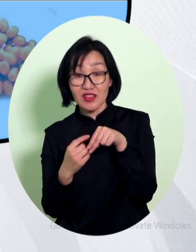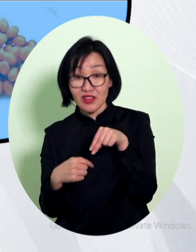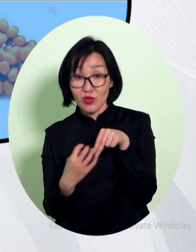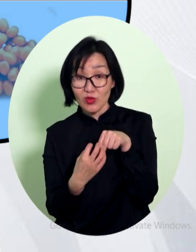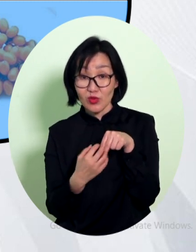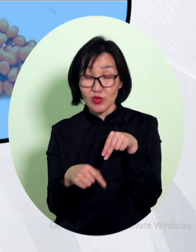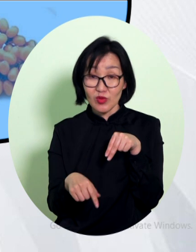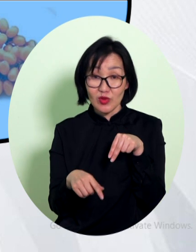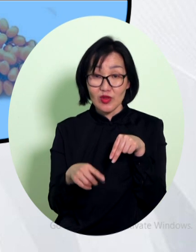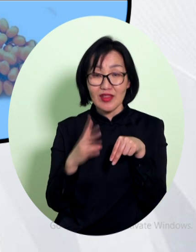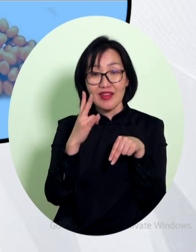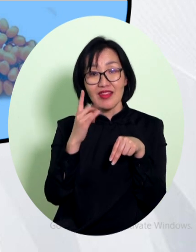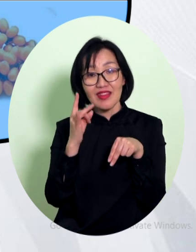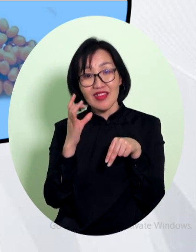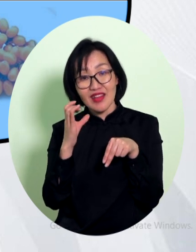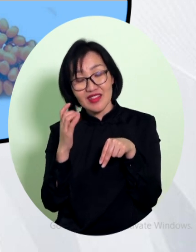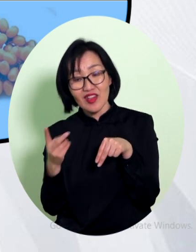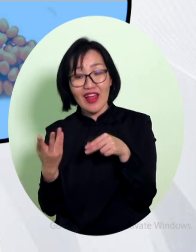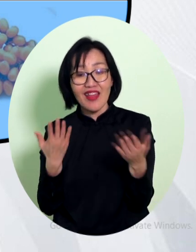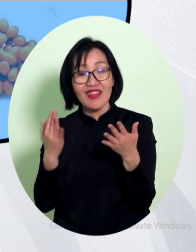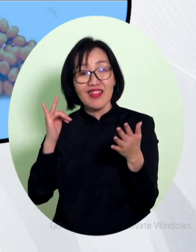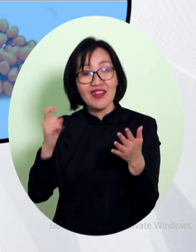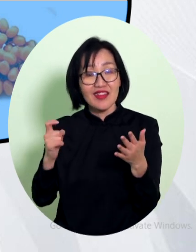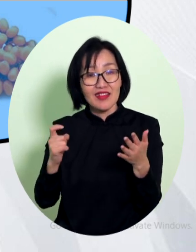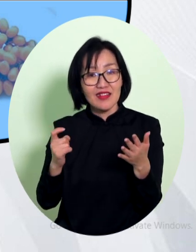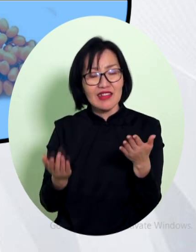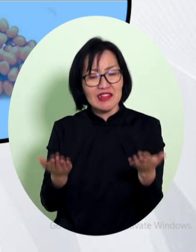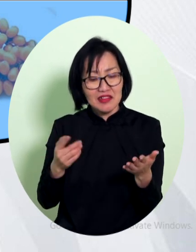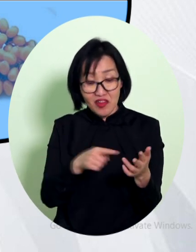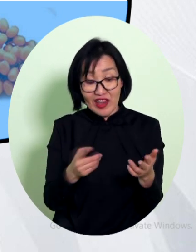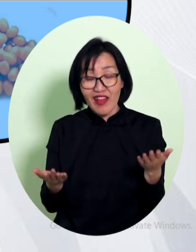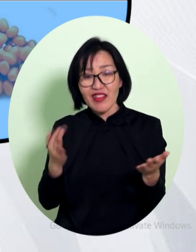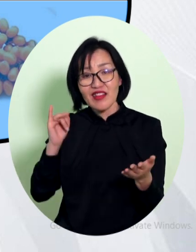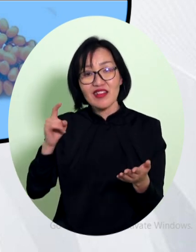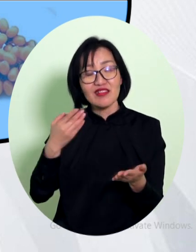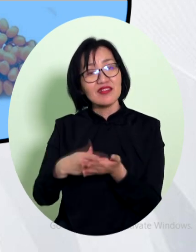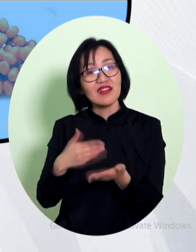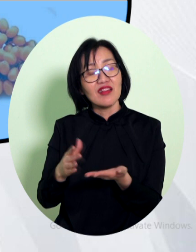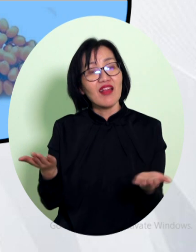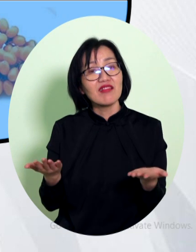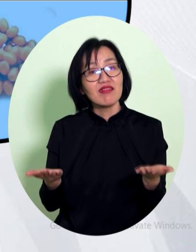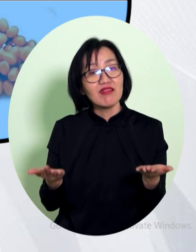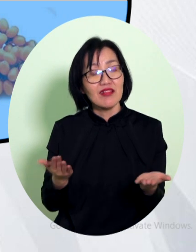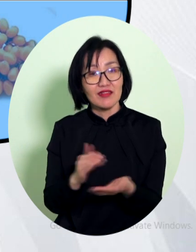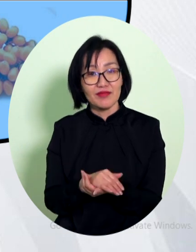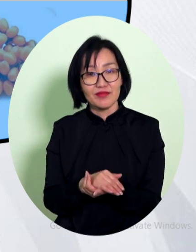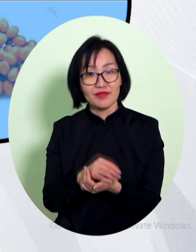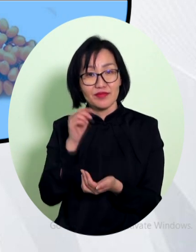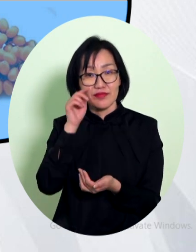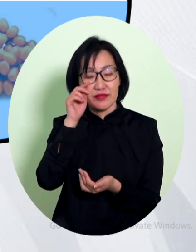Гүзээлцэг нь нэрсний аль нь их зарагдсан бэ гэж. Гүзээлцэг нь нэрсний аль нь их зарагдсан бэ?